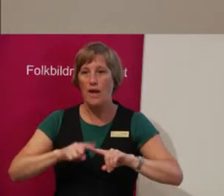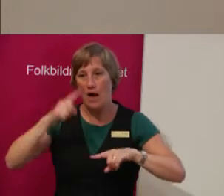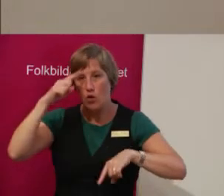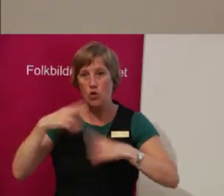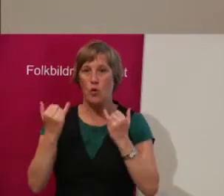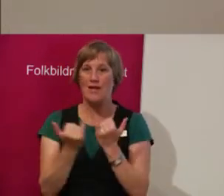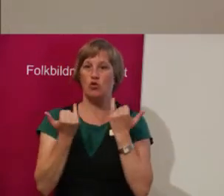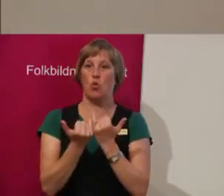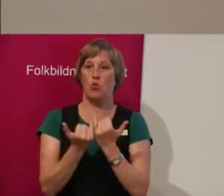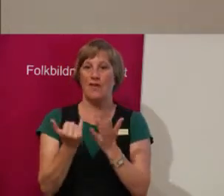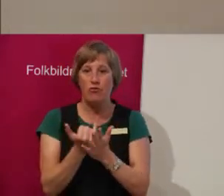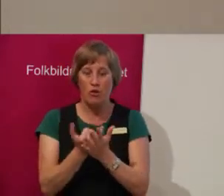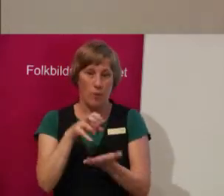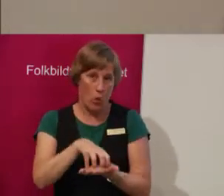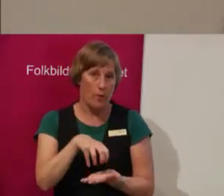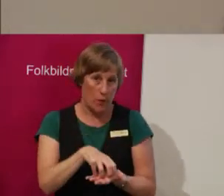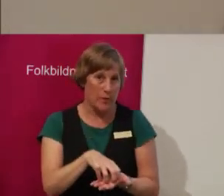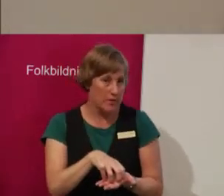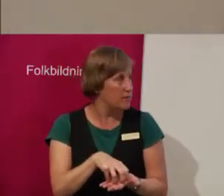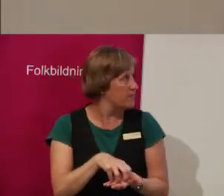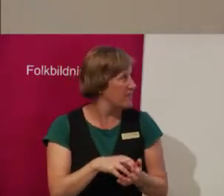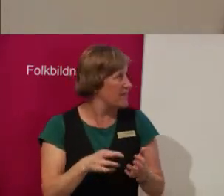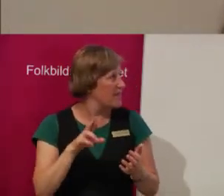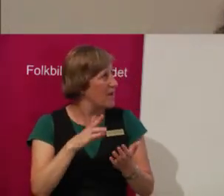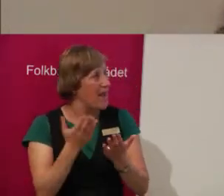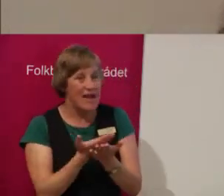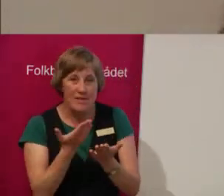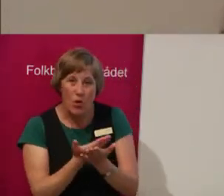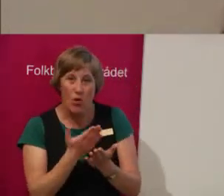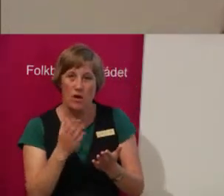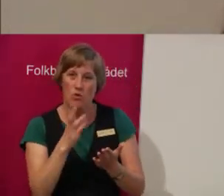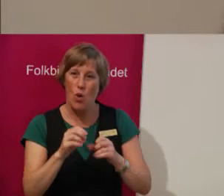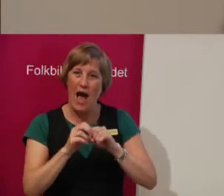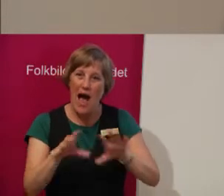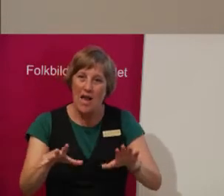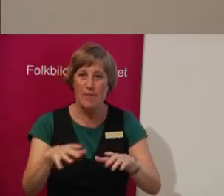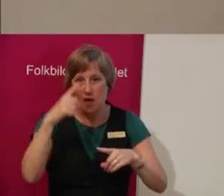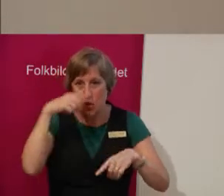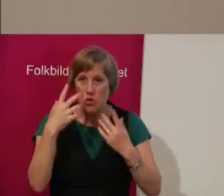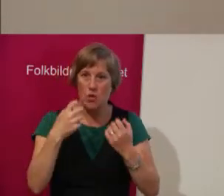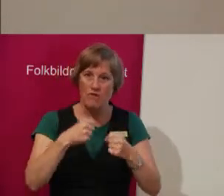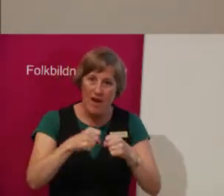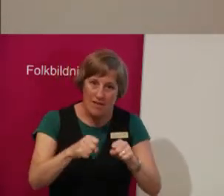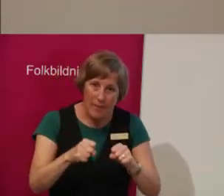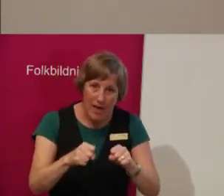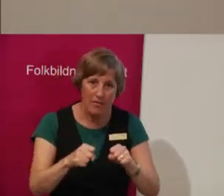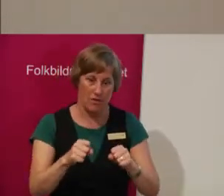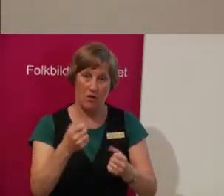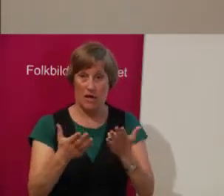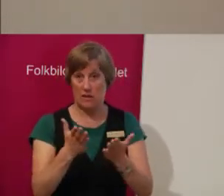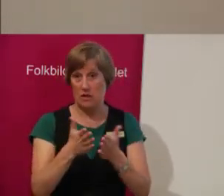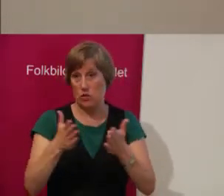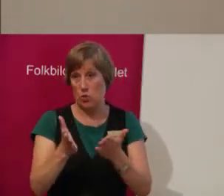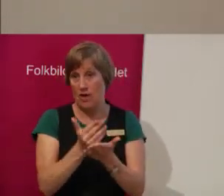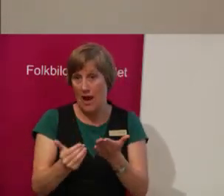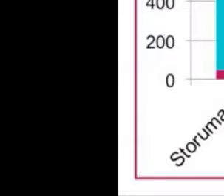kulturinstitutioner i kommunerna. Så inte minst i Helsingborg, där den allmänna kulturverksamheten där det ingår i en ganska hög stapel. Och det innebär också att det är en